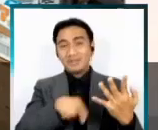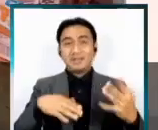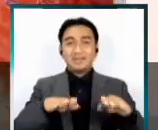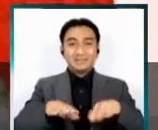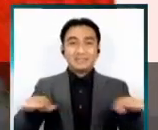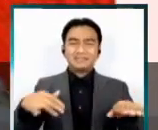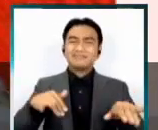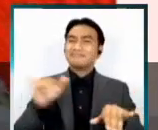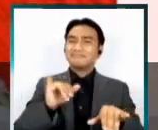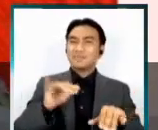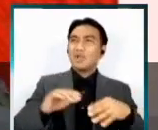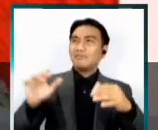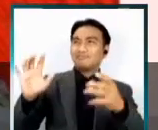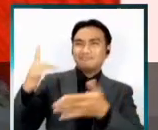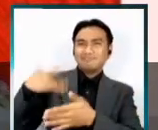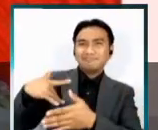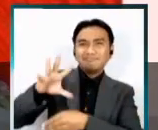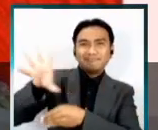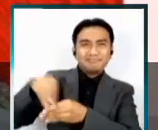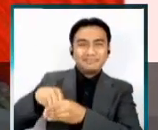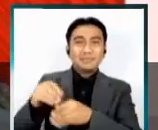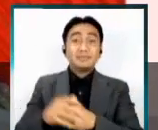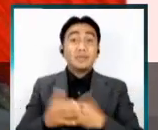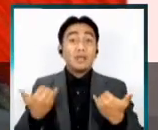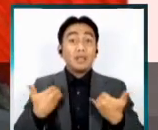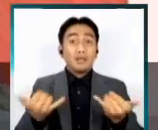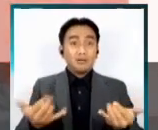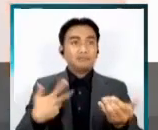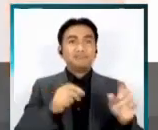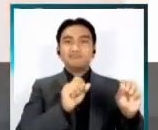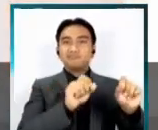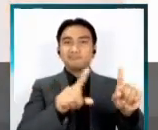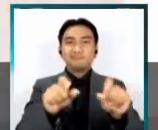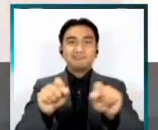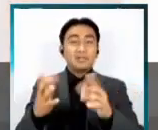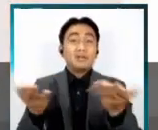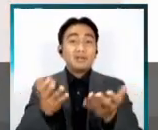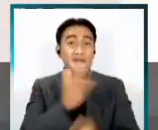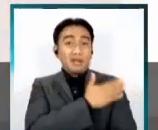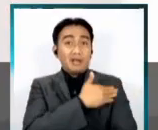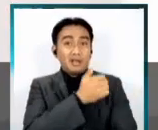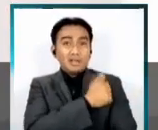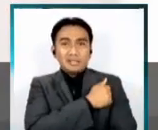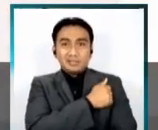aba, nakakarating na raw sa mga buyers sa iba't ibang bahagi ng Canada, pati na sa Amerika.